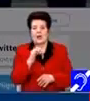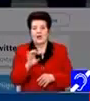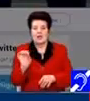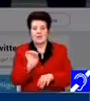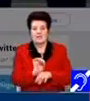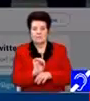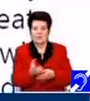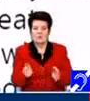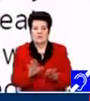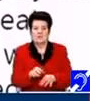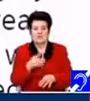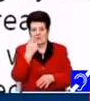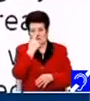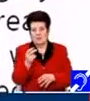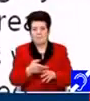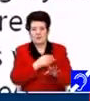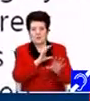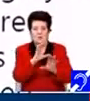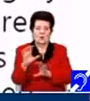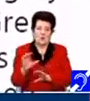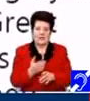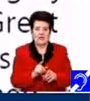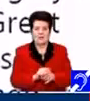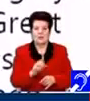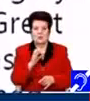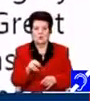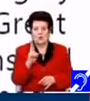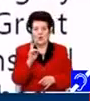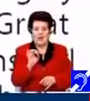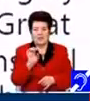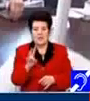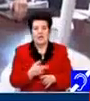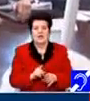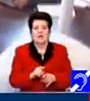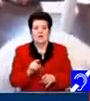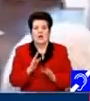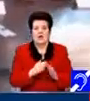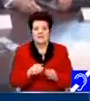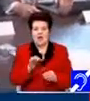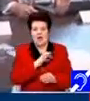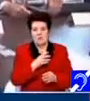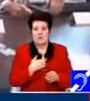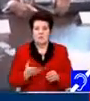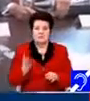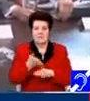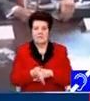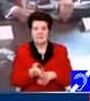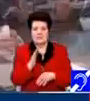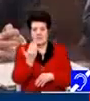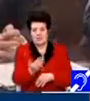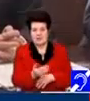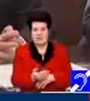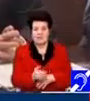suspendate, anunță consilierul pentru securitate al președintelui sud-corean, după ce a informat ieri Casa Albă despre vizita sa recentă efectuată